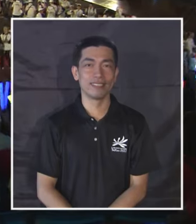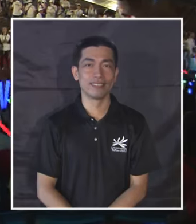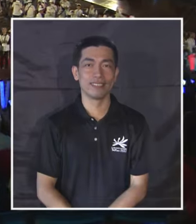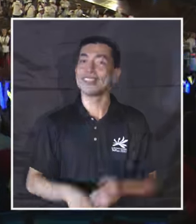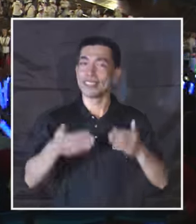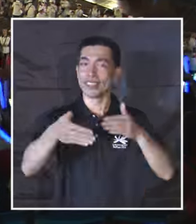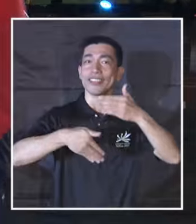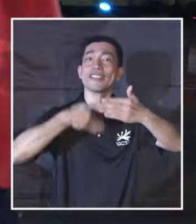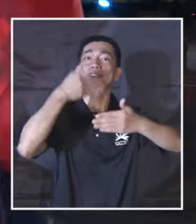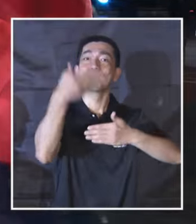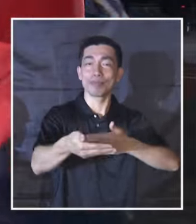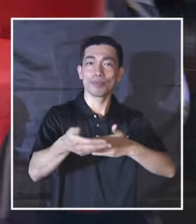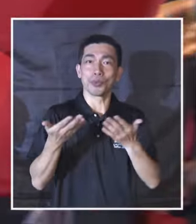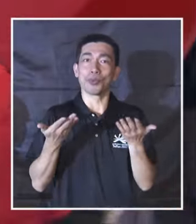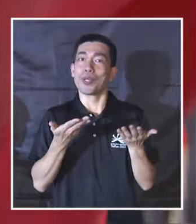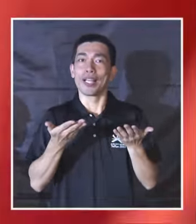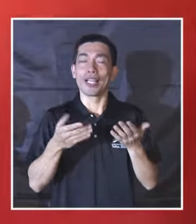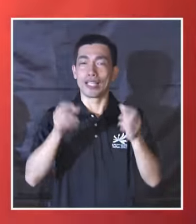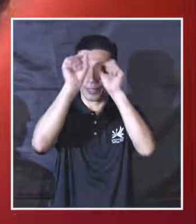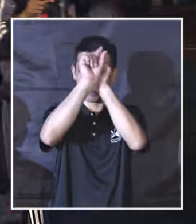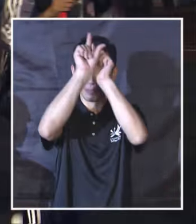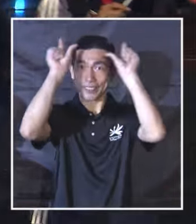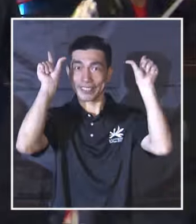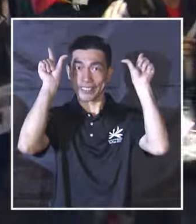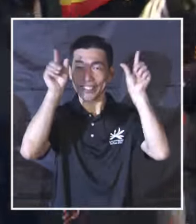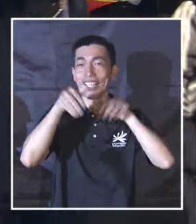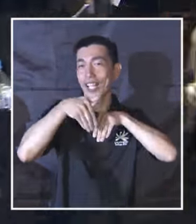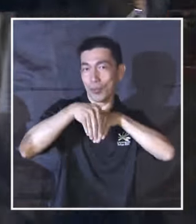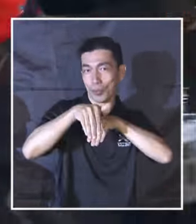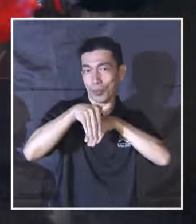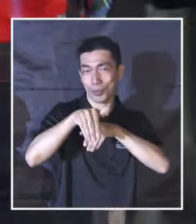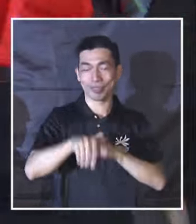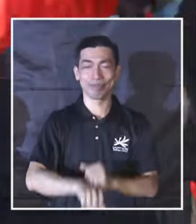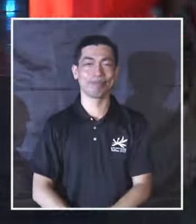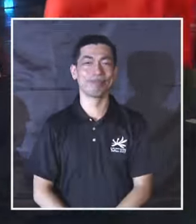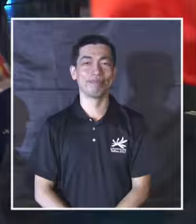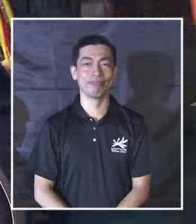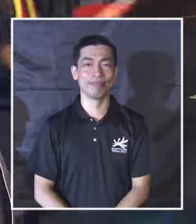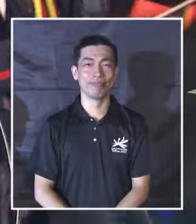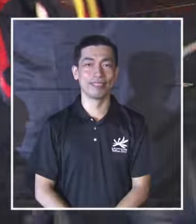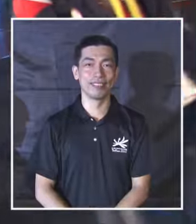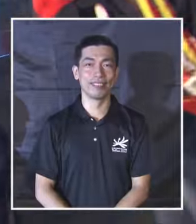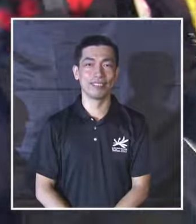接着欢迎到的是东帝汶代表队 ，Timor-Leste。